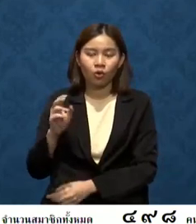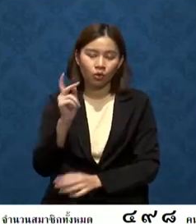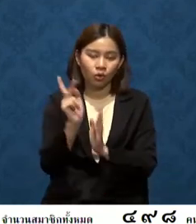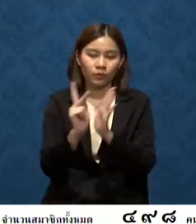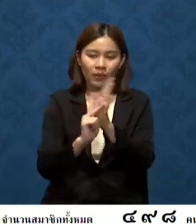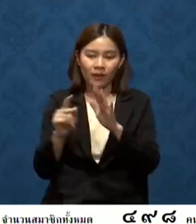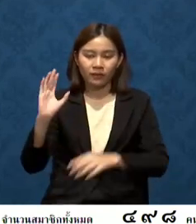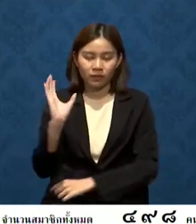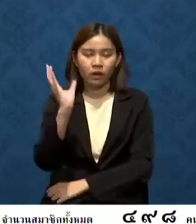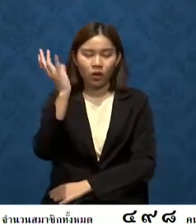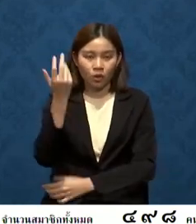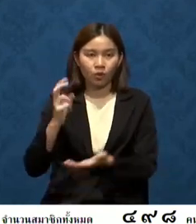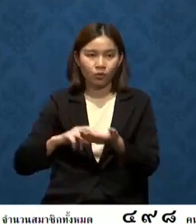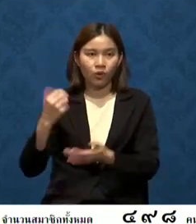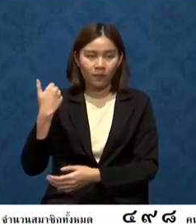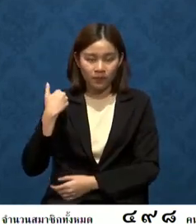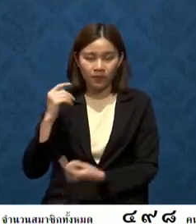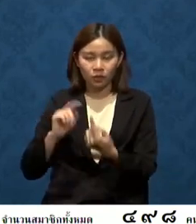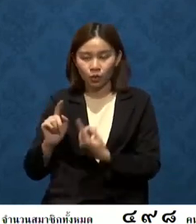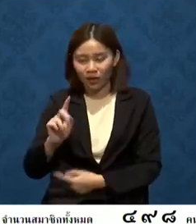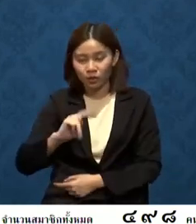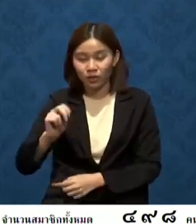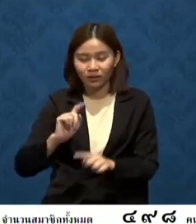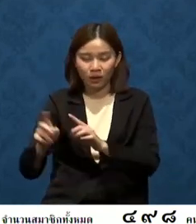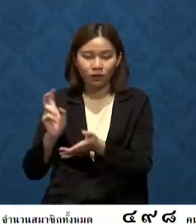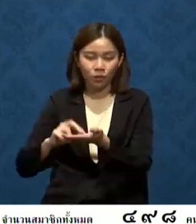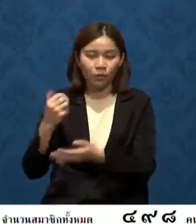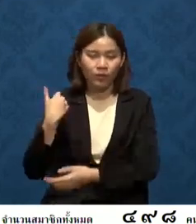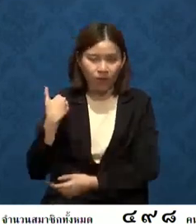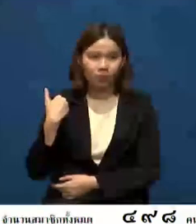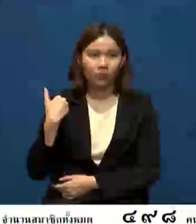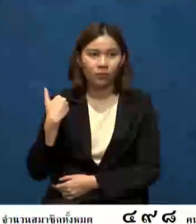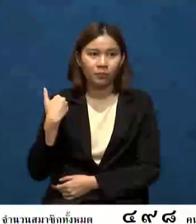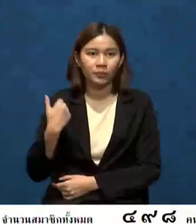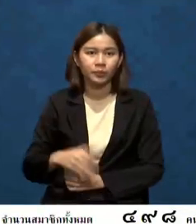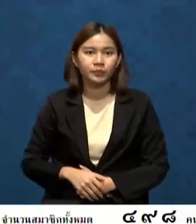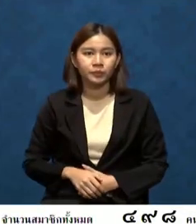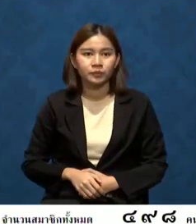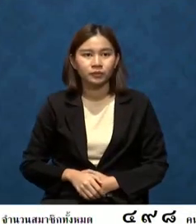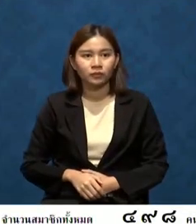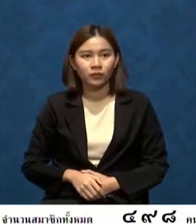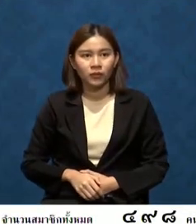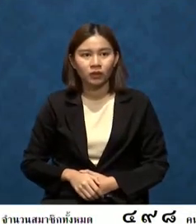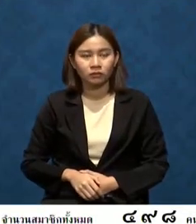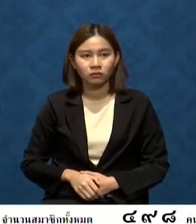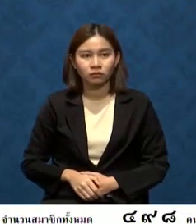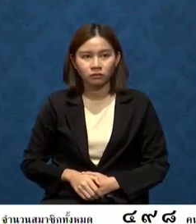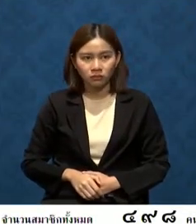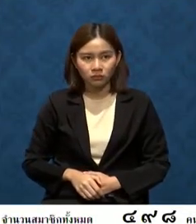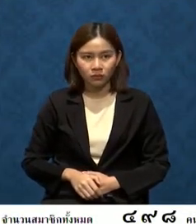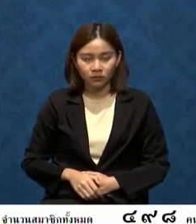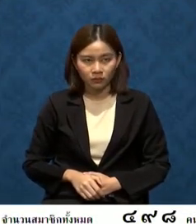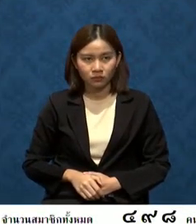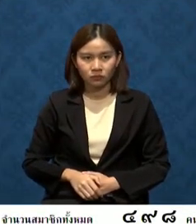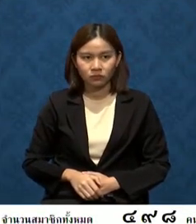ลข้อพันธะกรณีอะไรต่างๆที่โดย UN เนี่ยนะครับเพราะฉะนั้นผมว่าในสิ่งเหล่